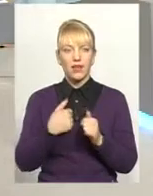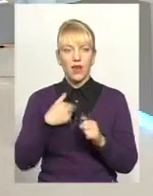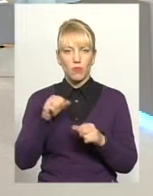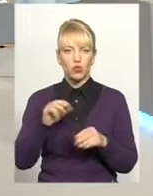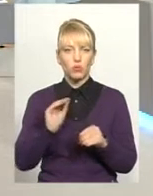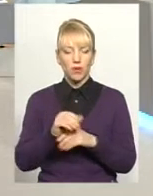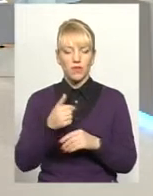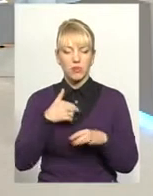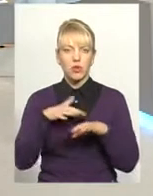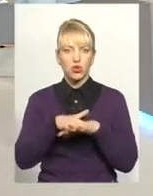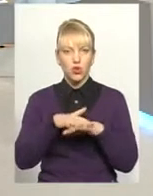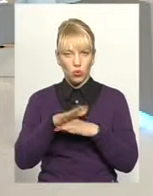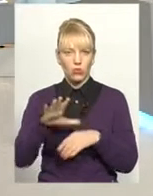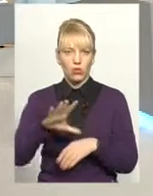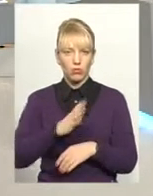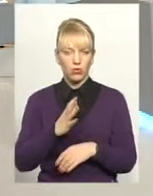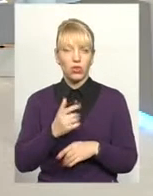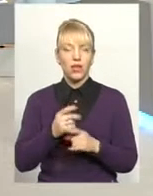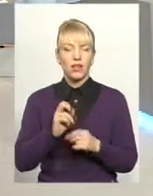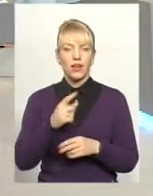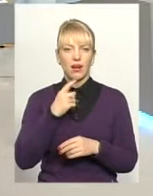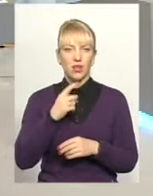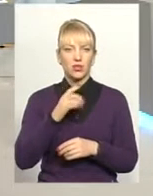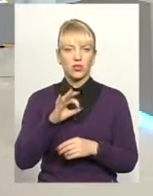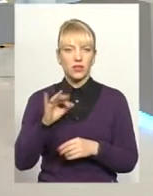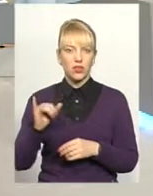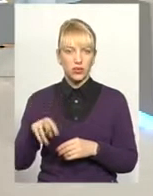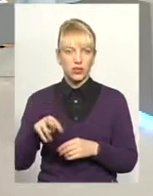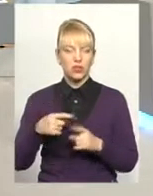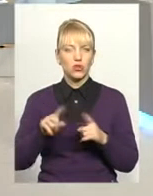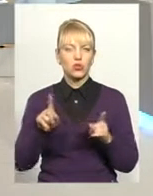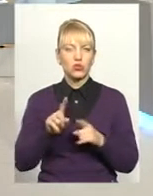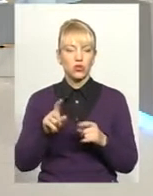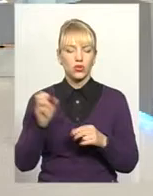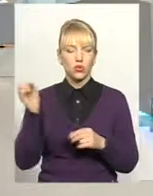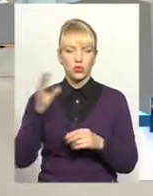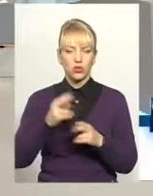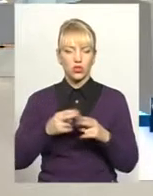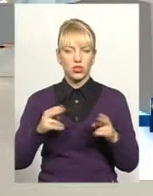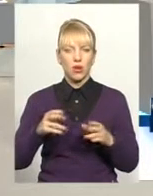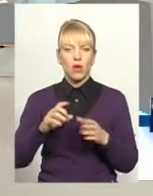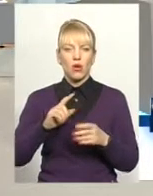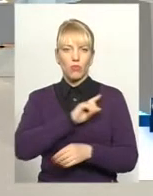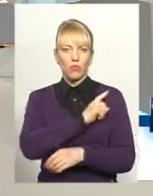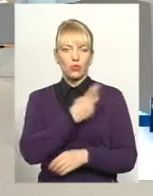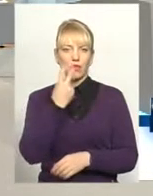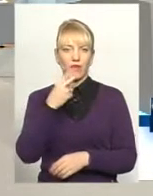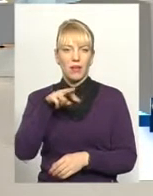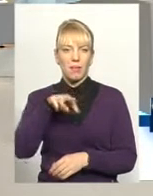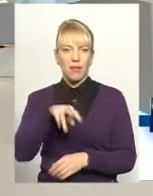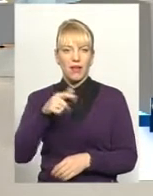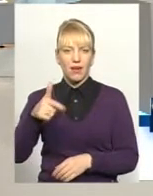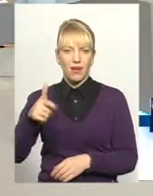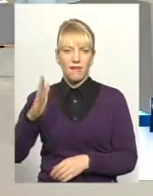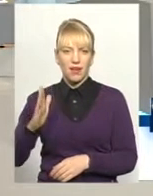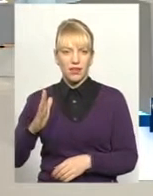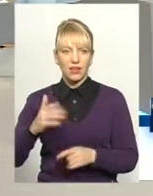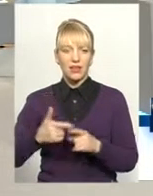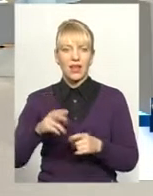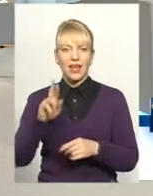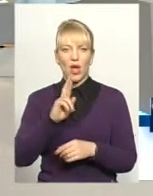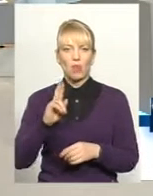проводили, як каже Олександр Леонідович. Сонячна станція потужністю 2 мегаватта, яка знаходиться в Ясенівці Ярмолинецького району,